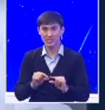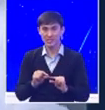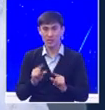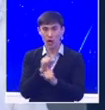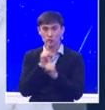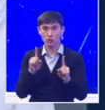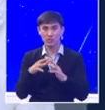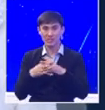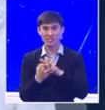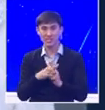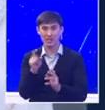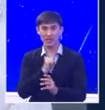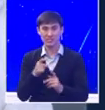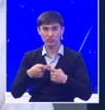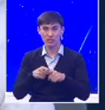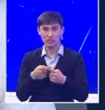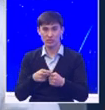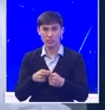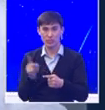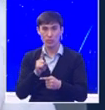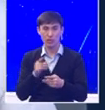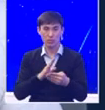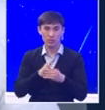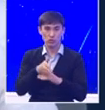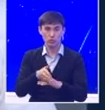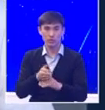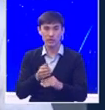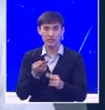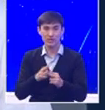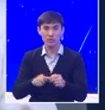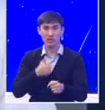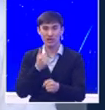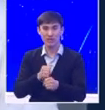особенно на сельскохозяйственную технику, чтобы она была доступна, потому что это самый главный вопрос.